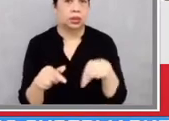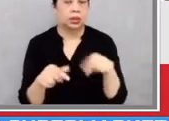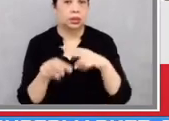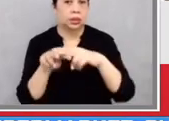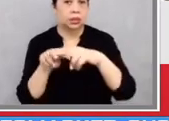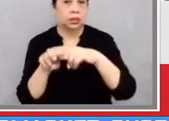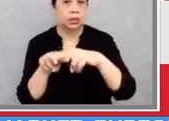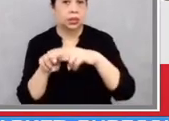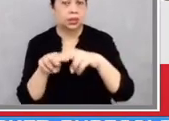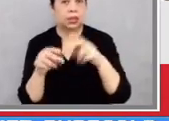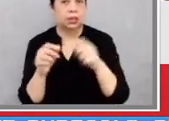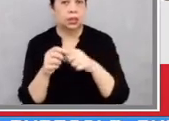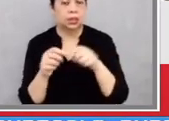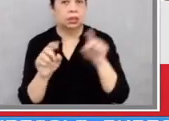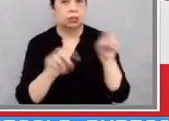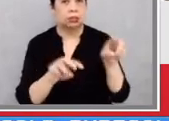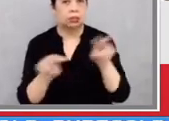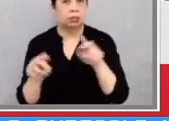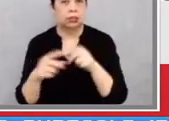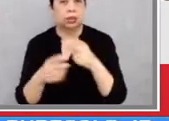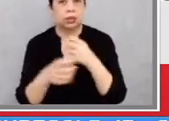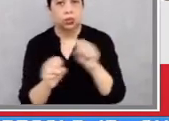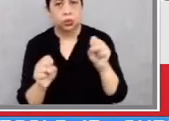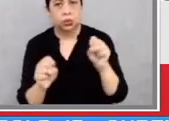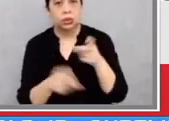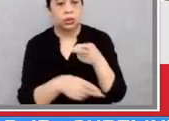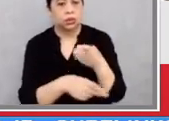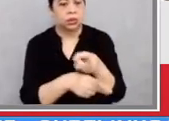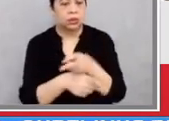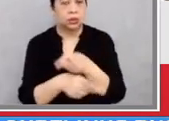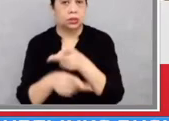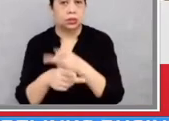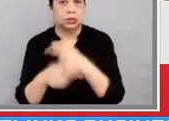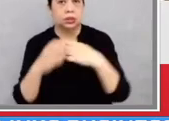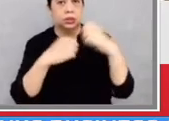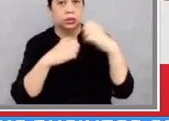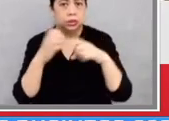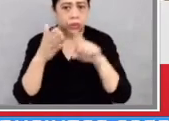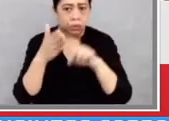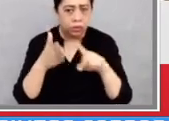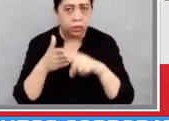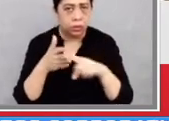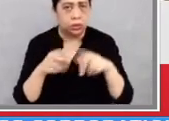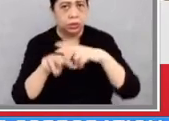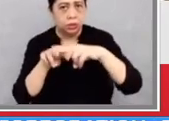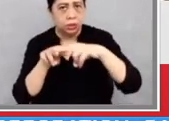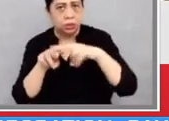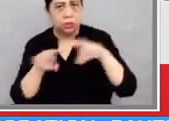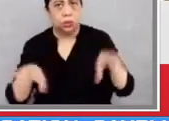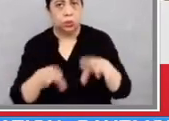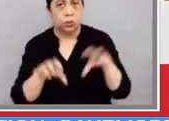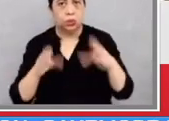mga roving na mga security, tsaka yung mga engineers, yung mga engineering workers namin.